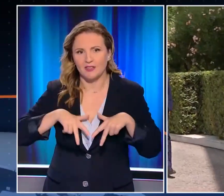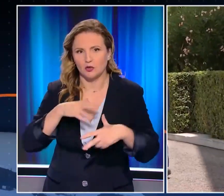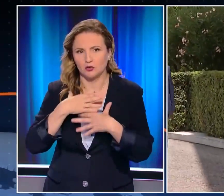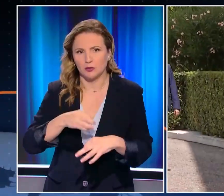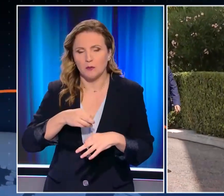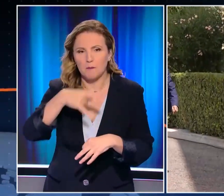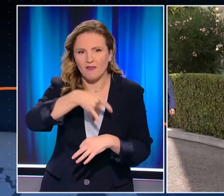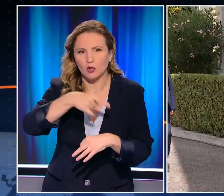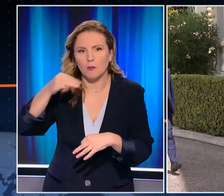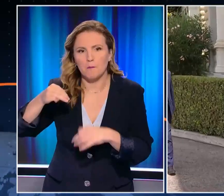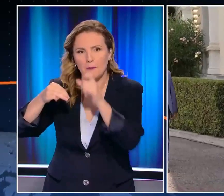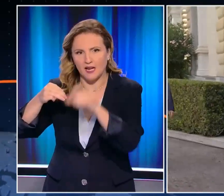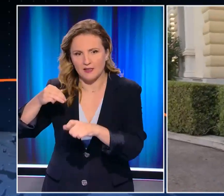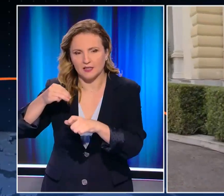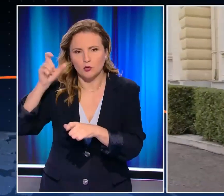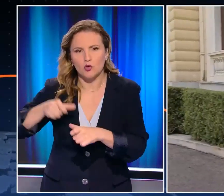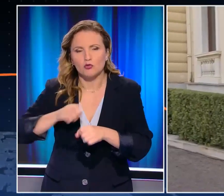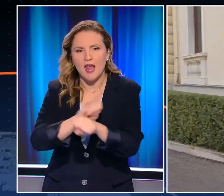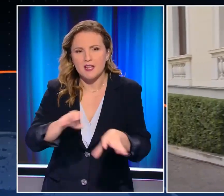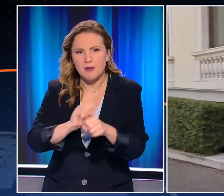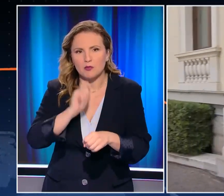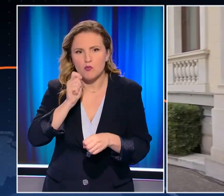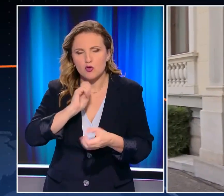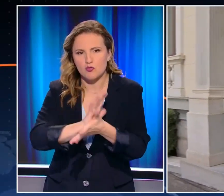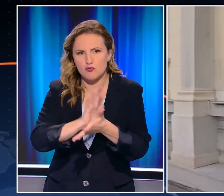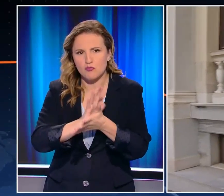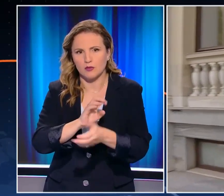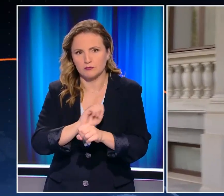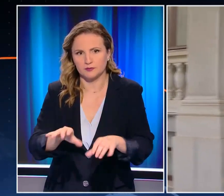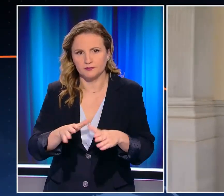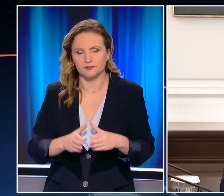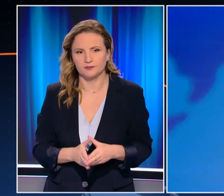εκπρόσωπος Παύλος Μαρινάκης κατά την ενημέρωση των πολιτικών συντακτών.